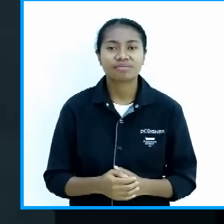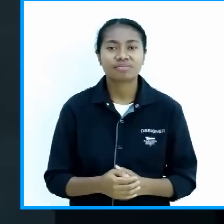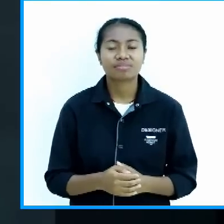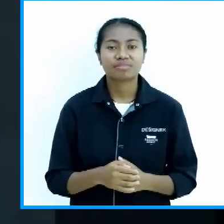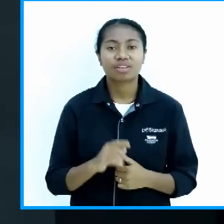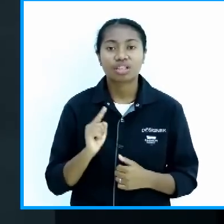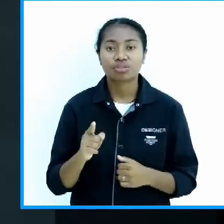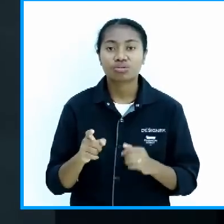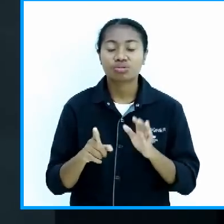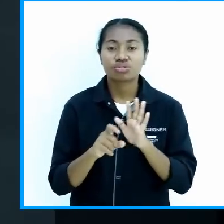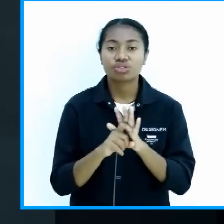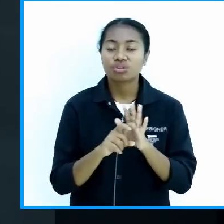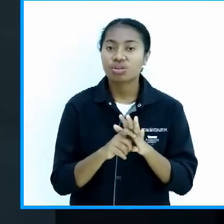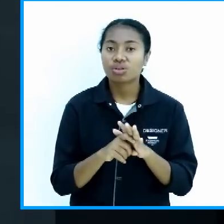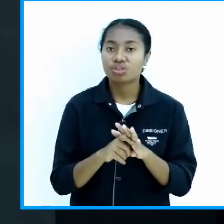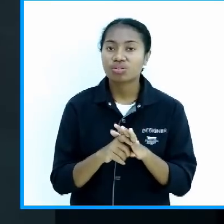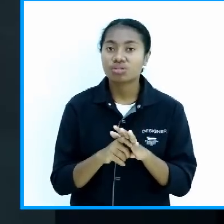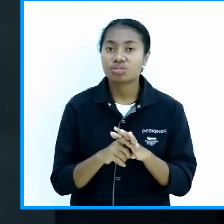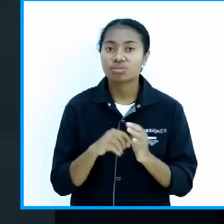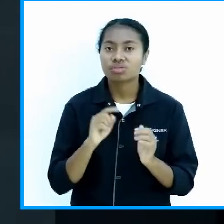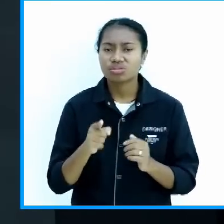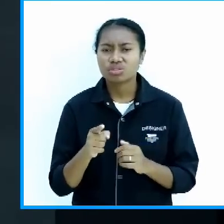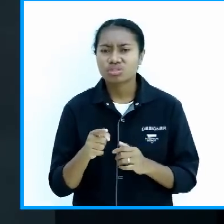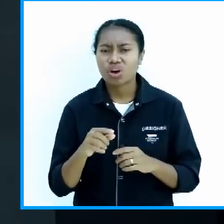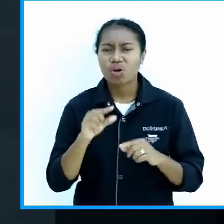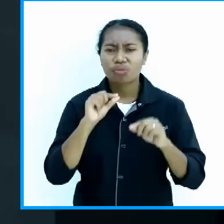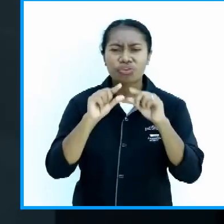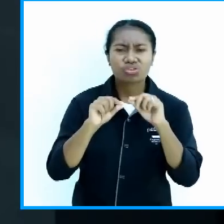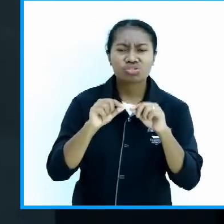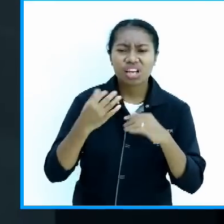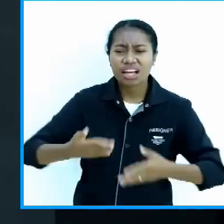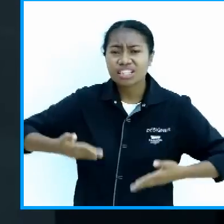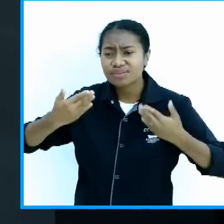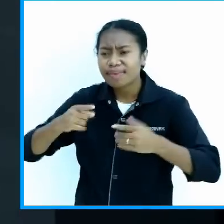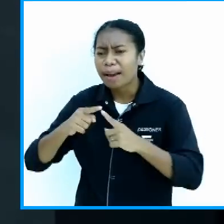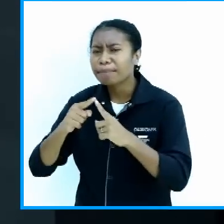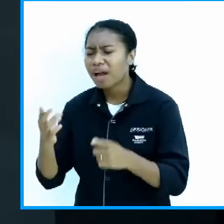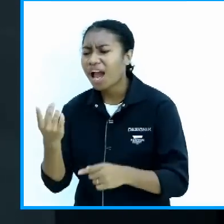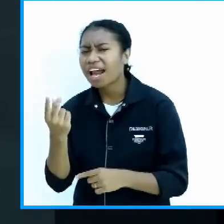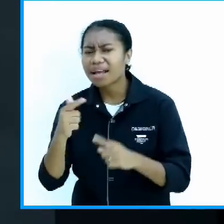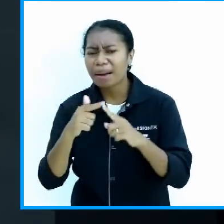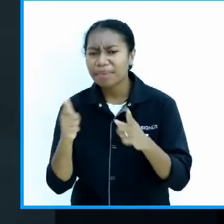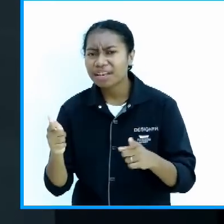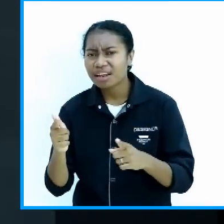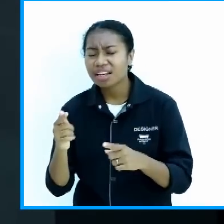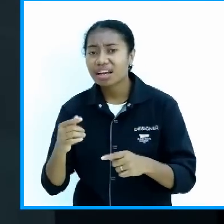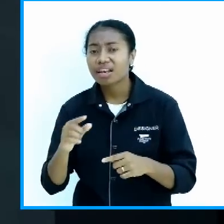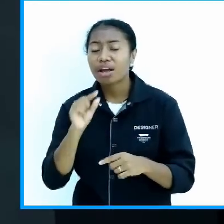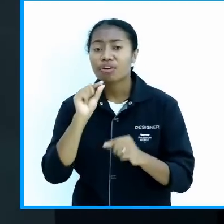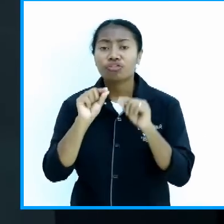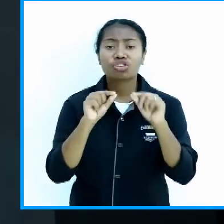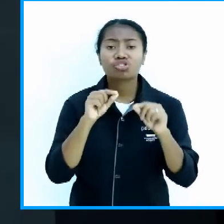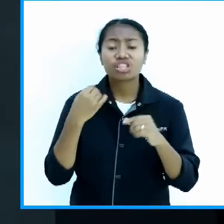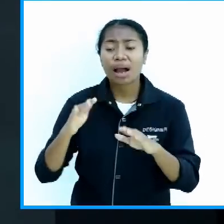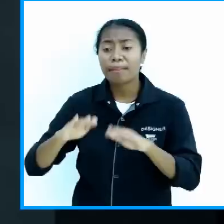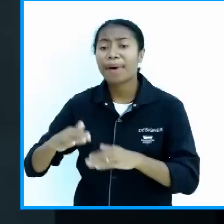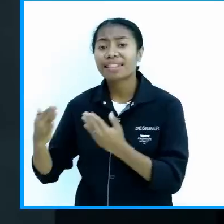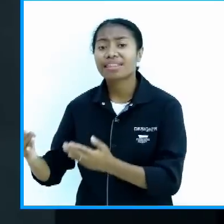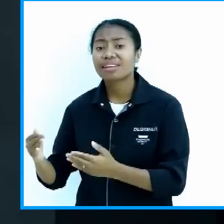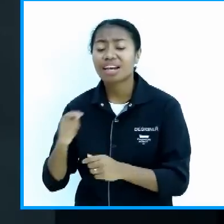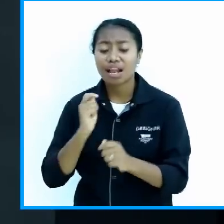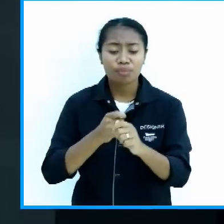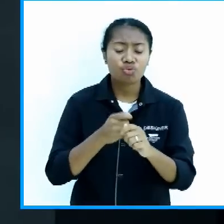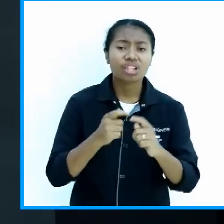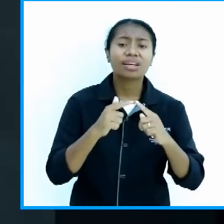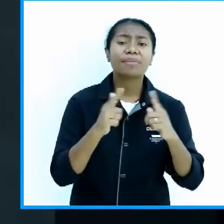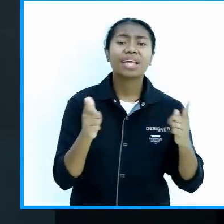yang pakai virus yang dilemahkan, pasti harganya beda dengan virus yang mati. Karena proses pembuatannya beda. Beda lagi dengan virus yang cuma